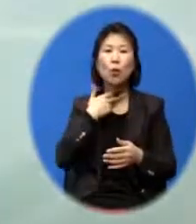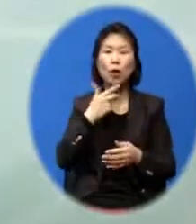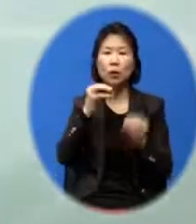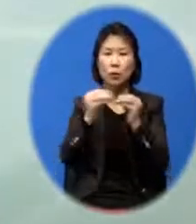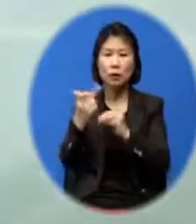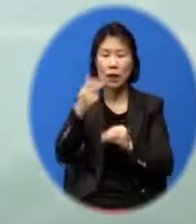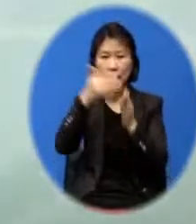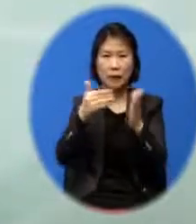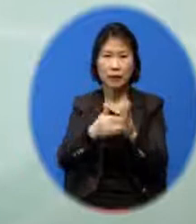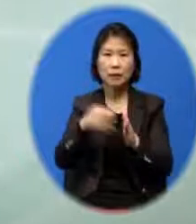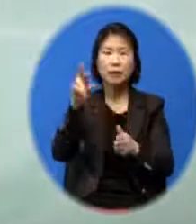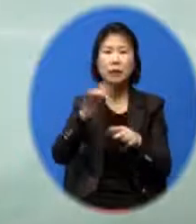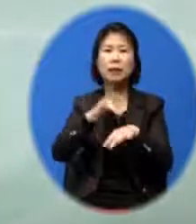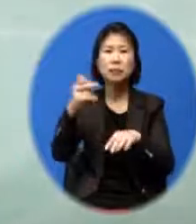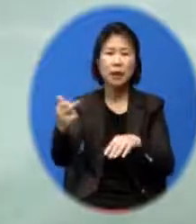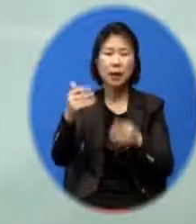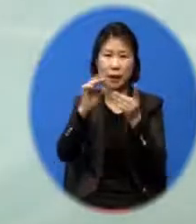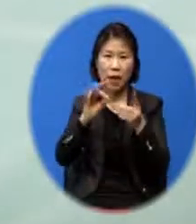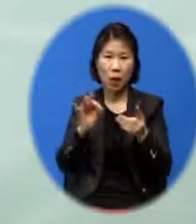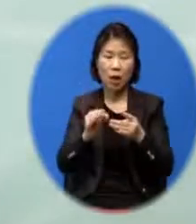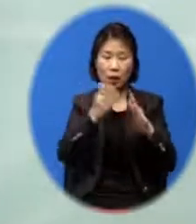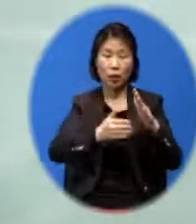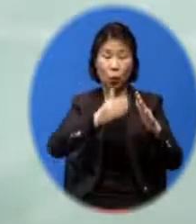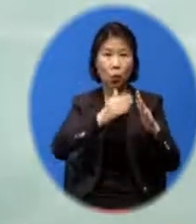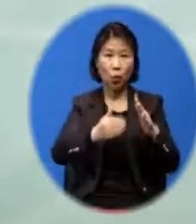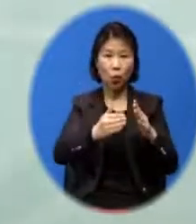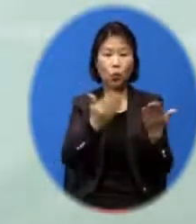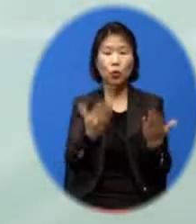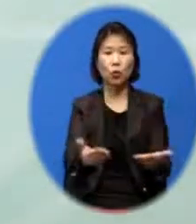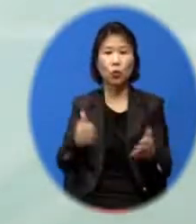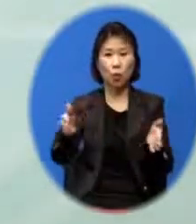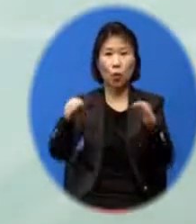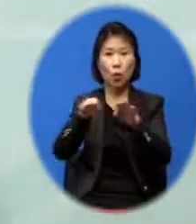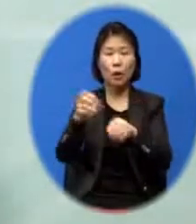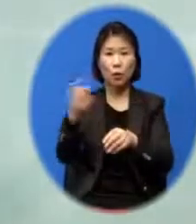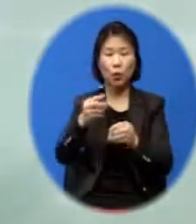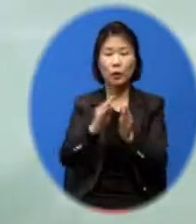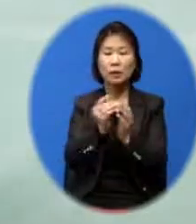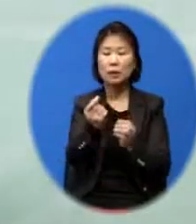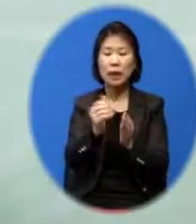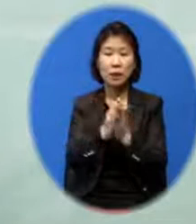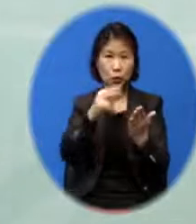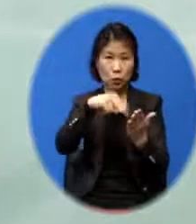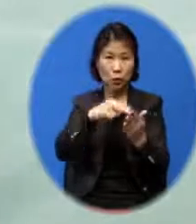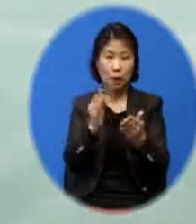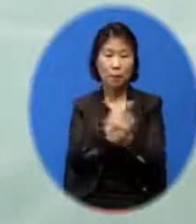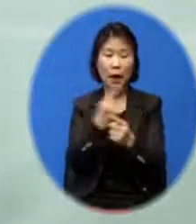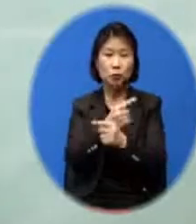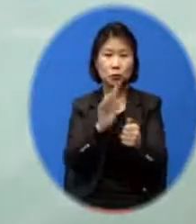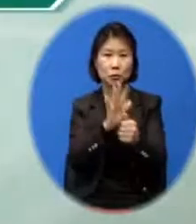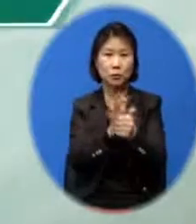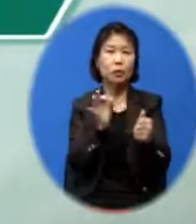보령, 논산, 당진시와 금산, 태안군으로 공공시설 유휴공간을 비롯해 작은 도서관 리모델링 비용을